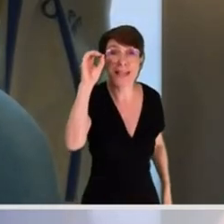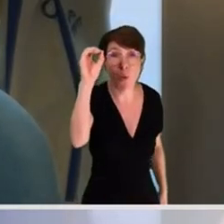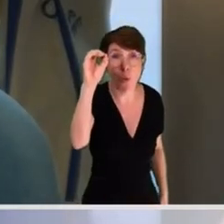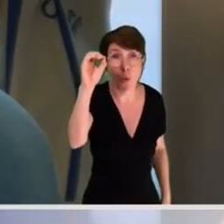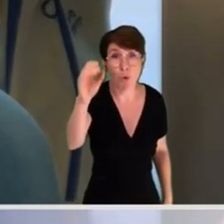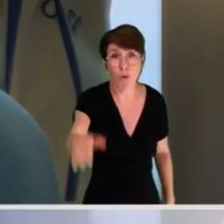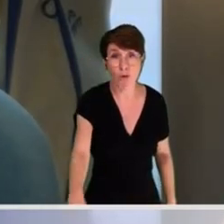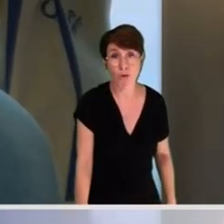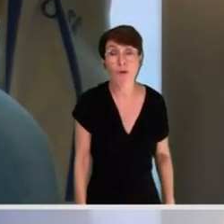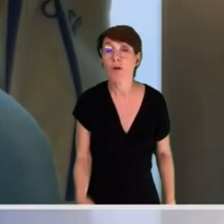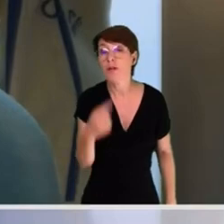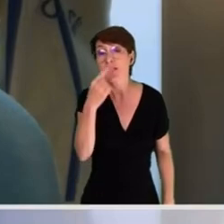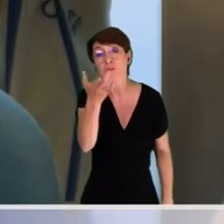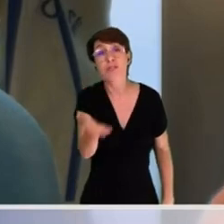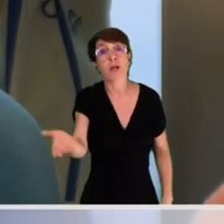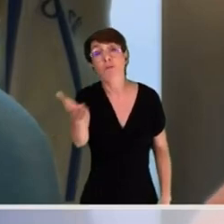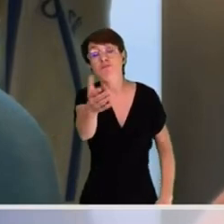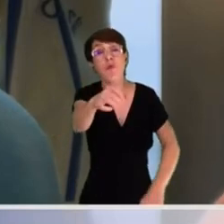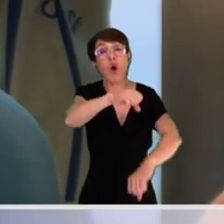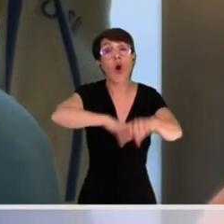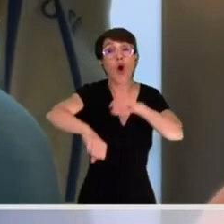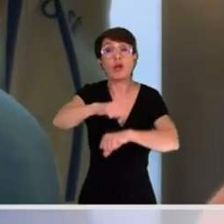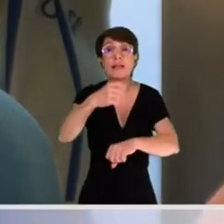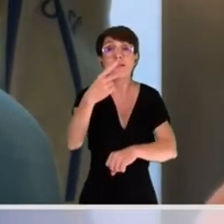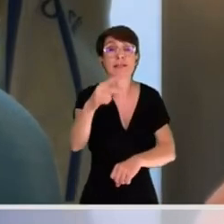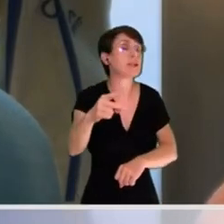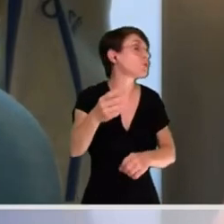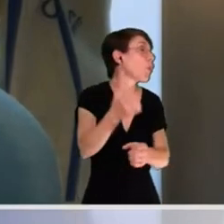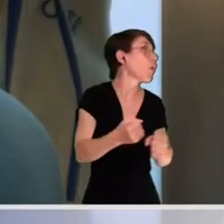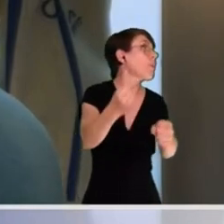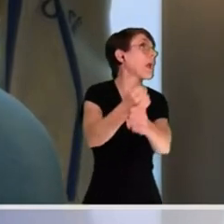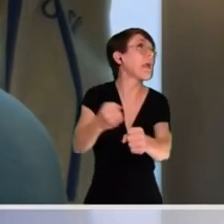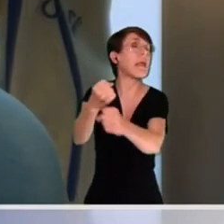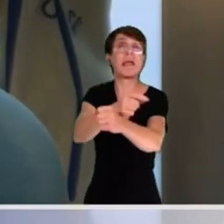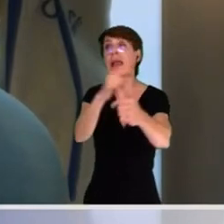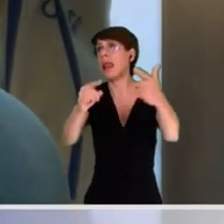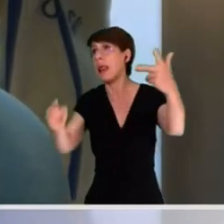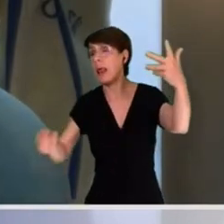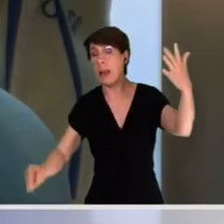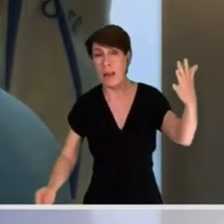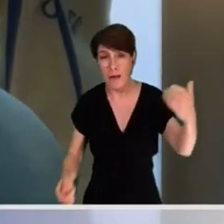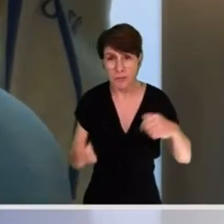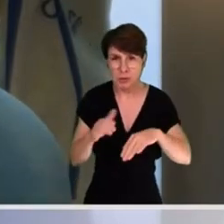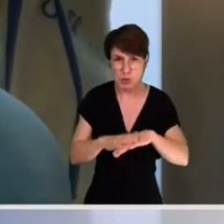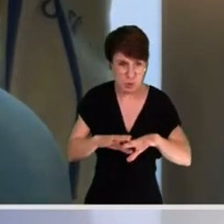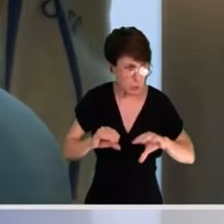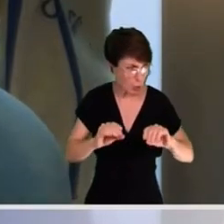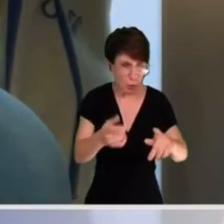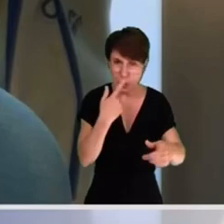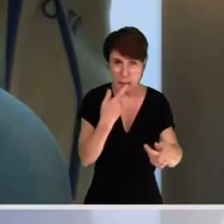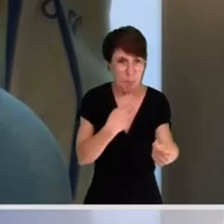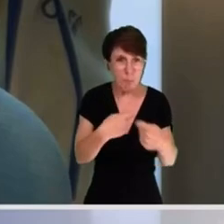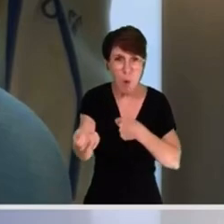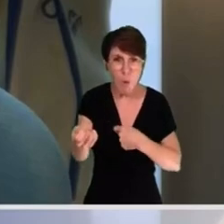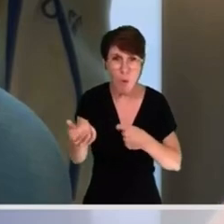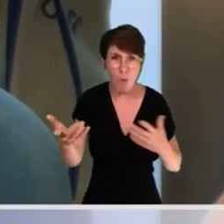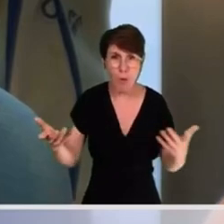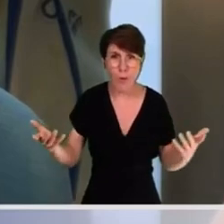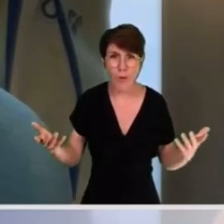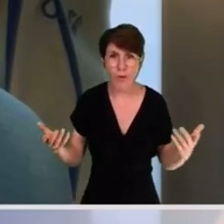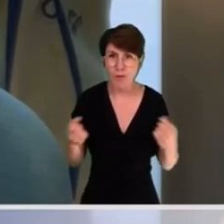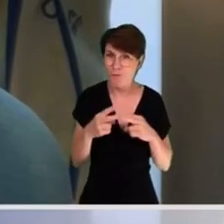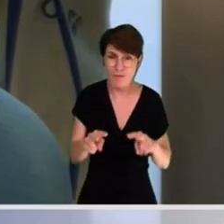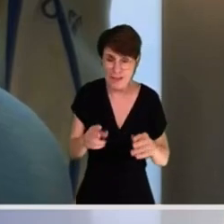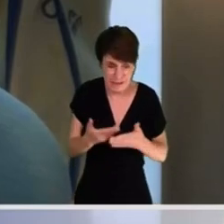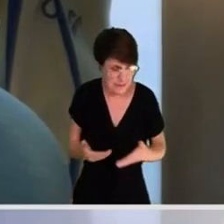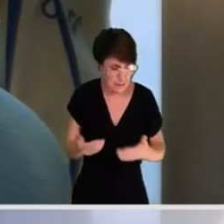vos organisations, vos usines à gaz ne correspondent pas du tout à la réalité de la ville. Et